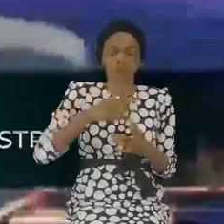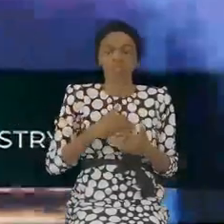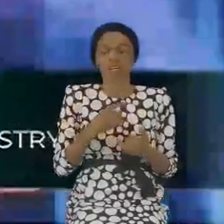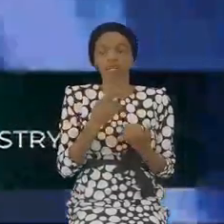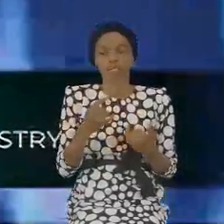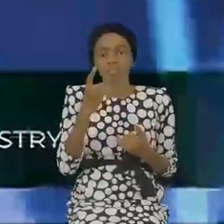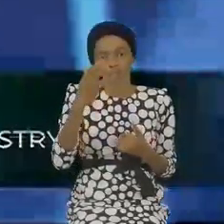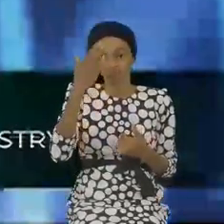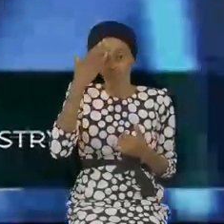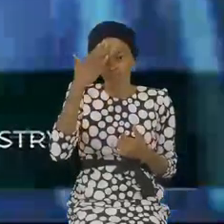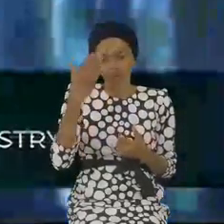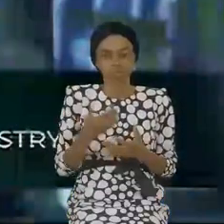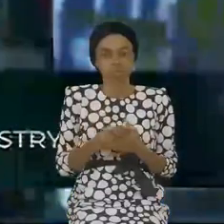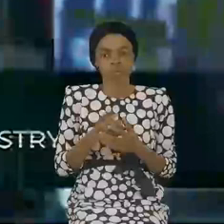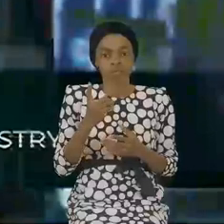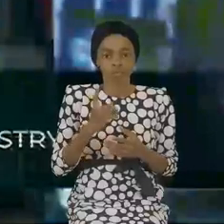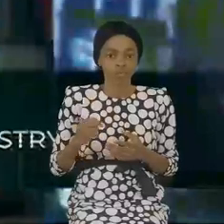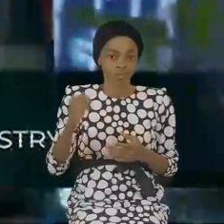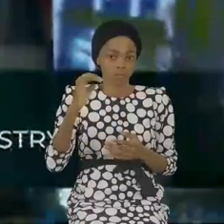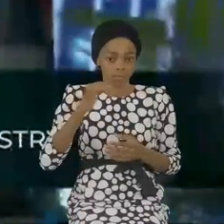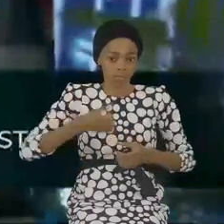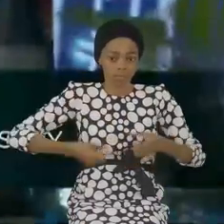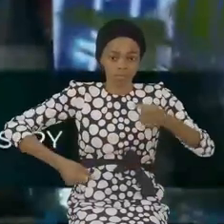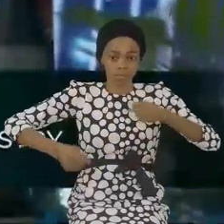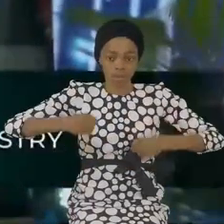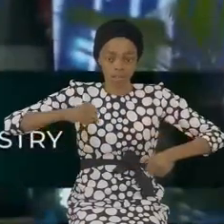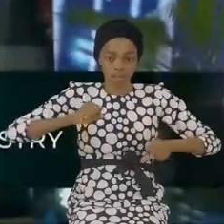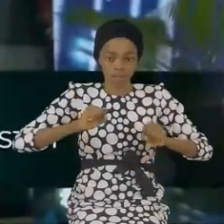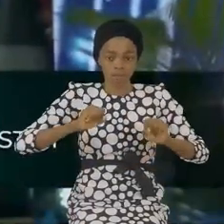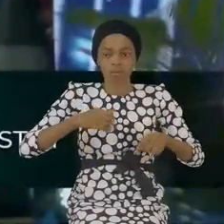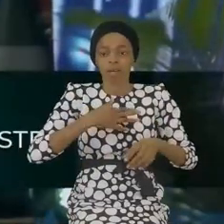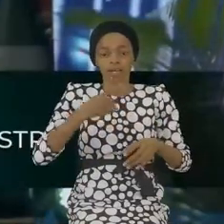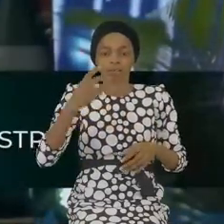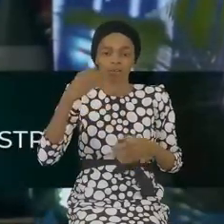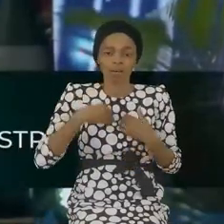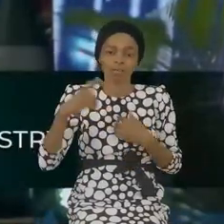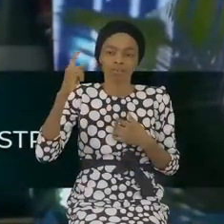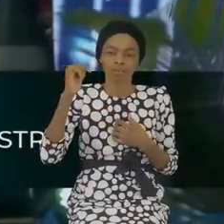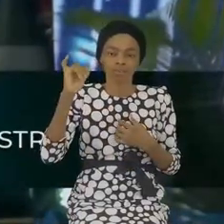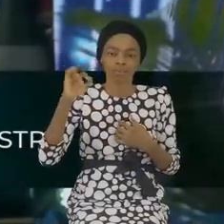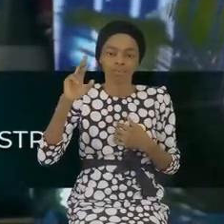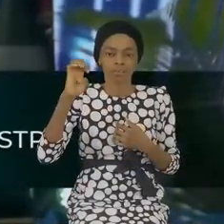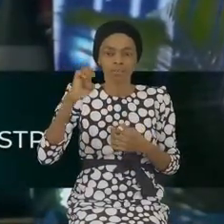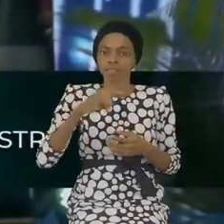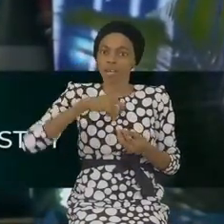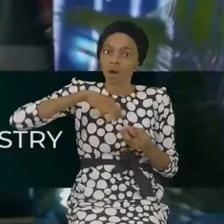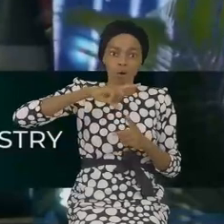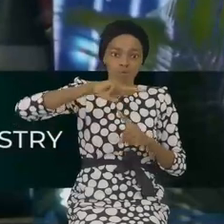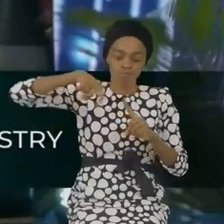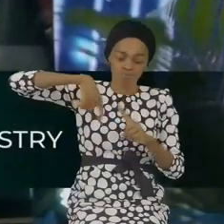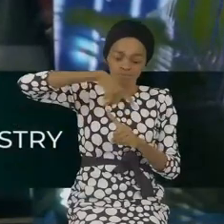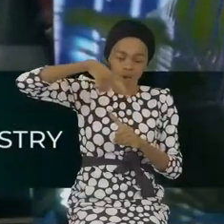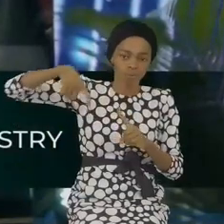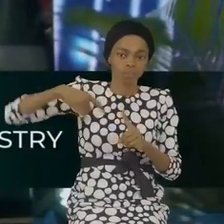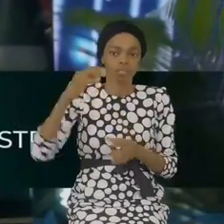vous connaissez bicyclette, vous avez les roues qui sont rondes. Alors, s'il